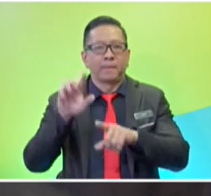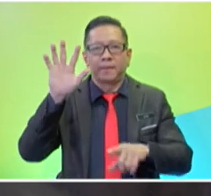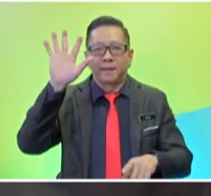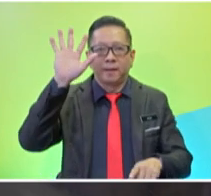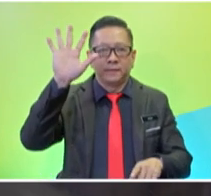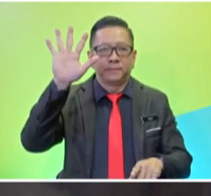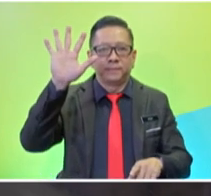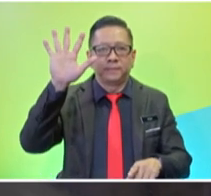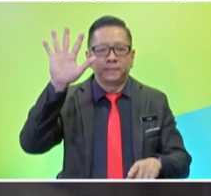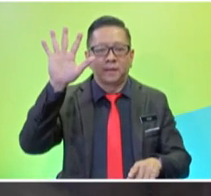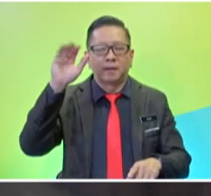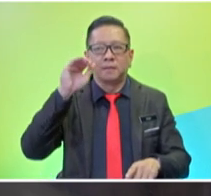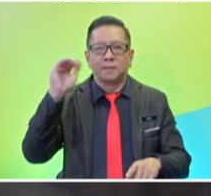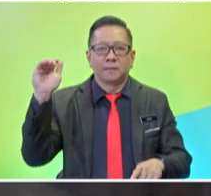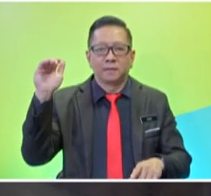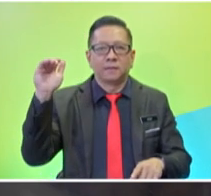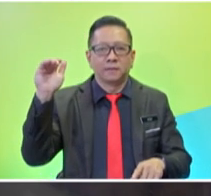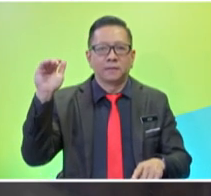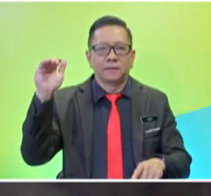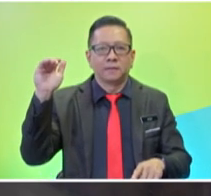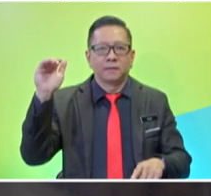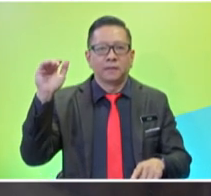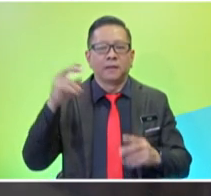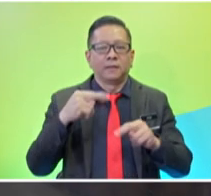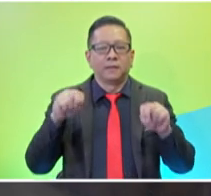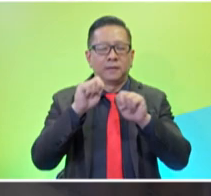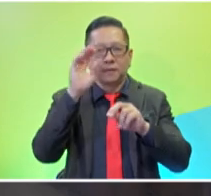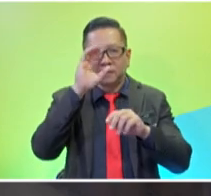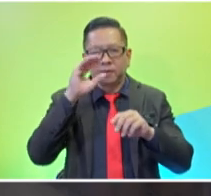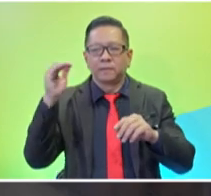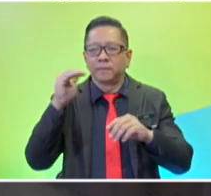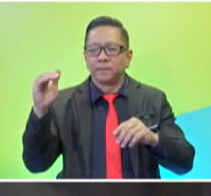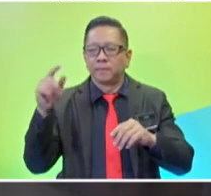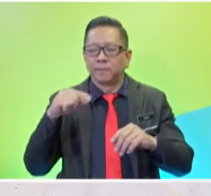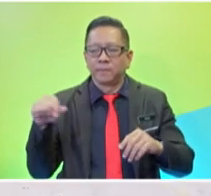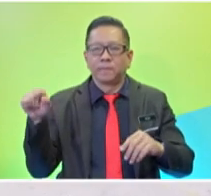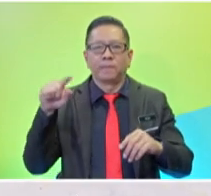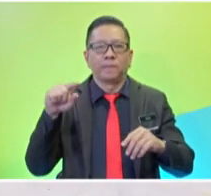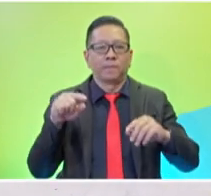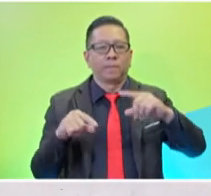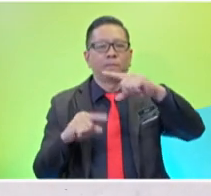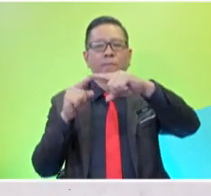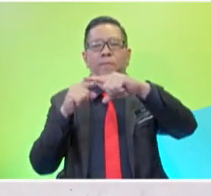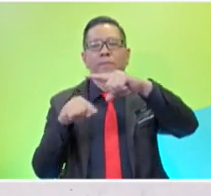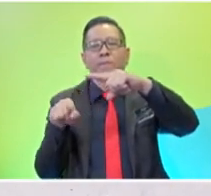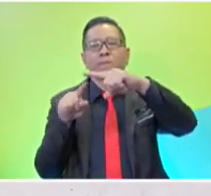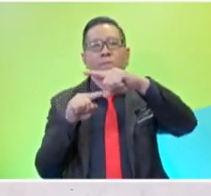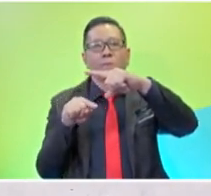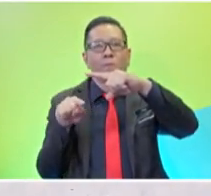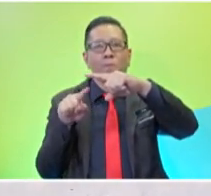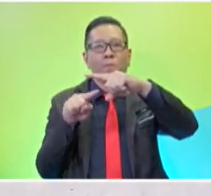mesti berada di atas dan nilai kita cari tadi adalah Berapa bilangan tekan itu